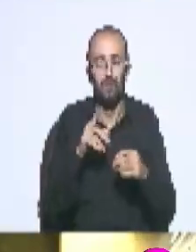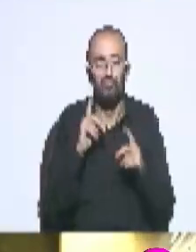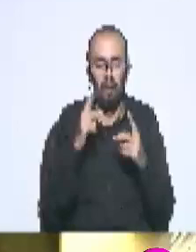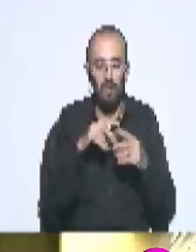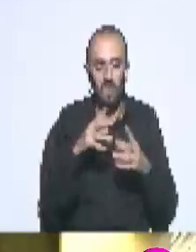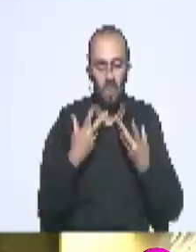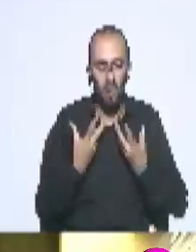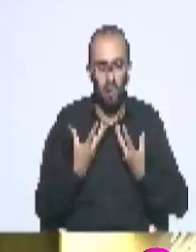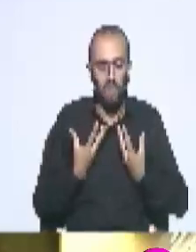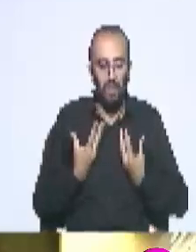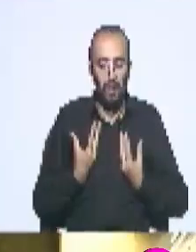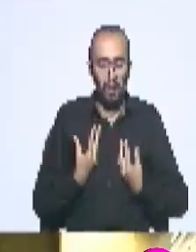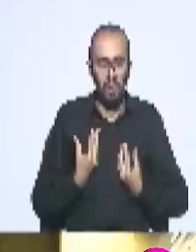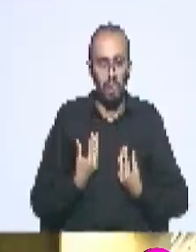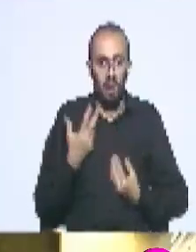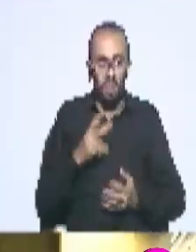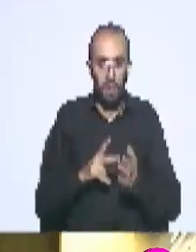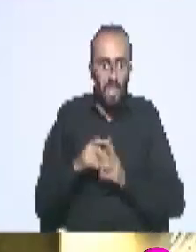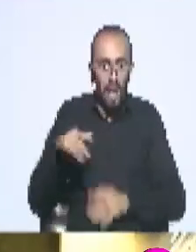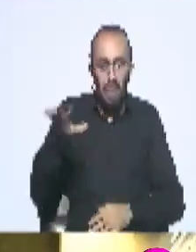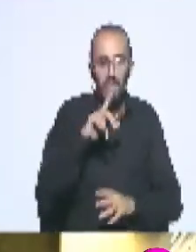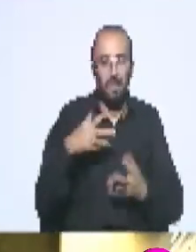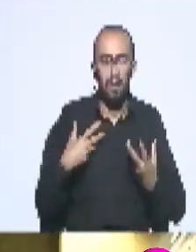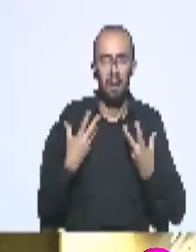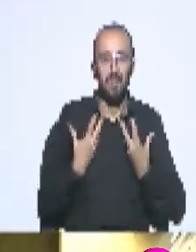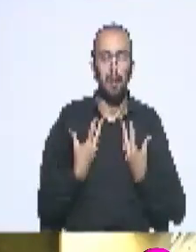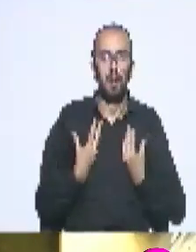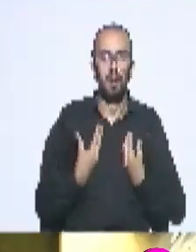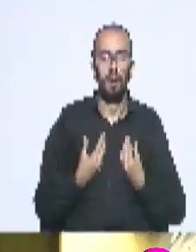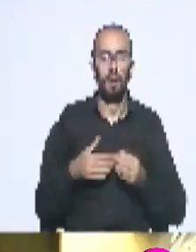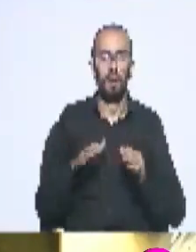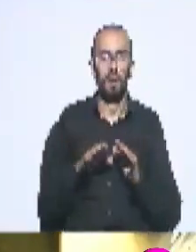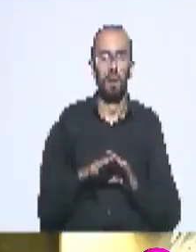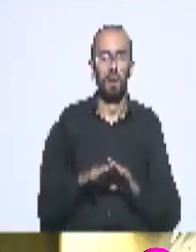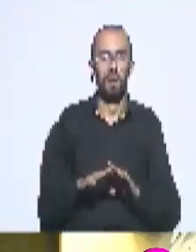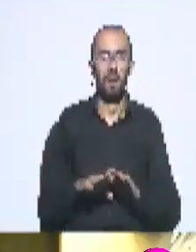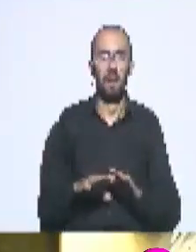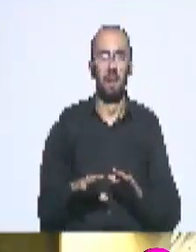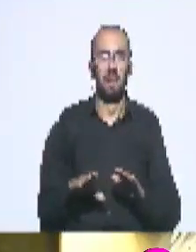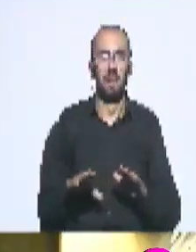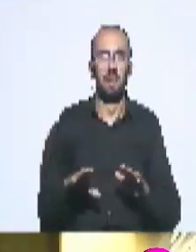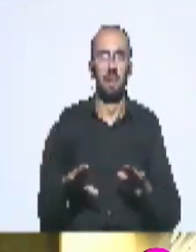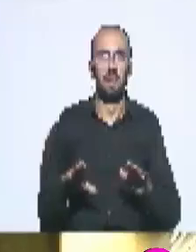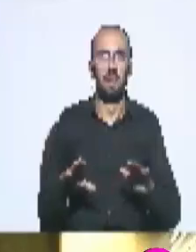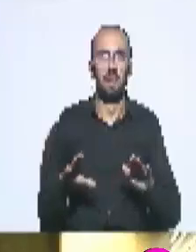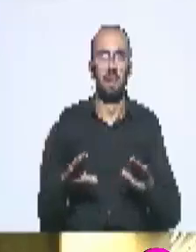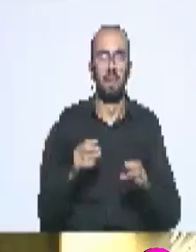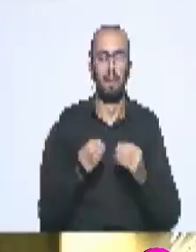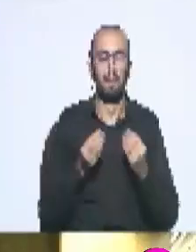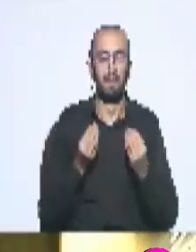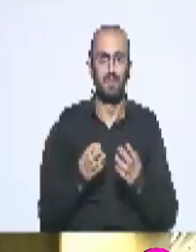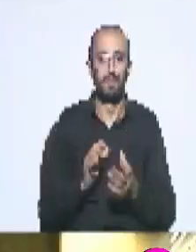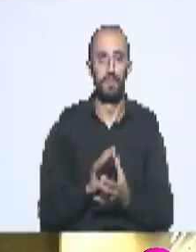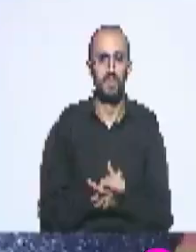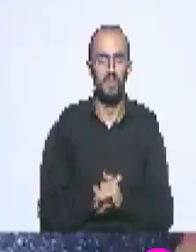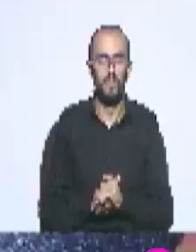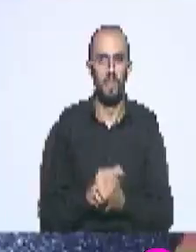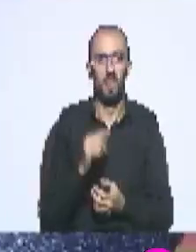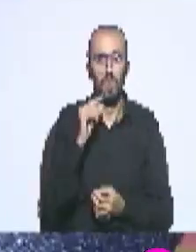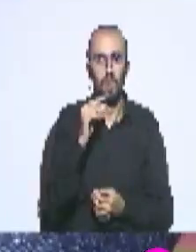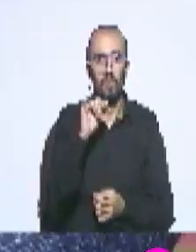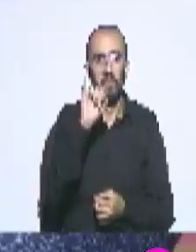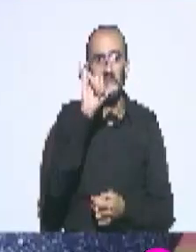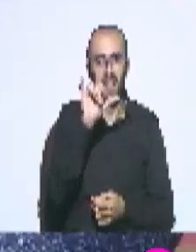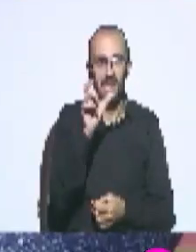قبل ما نطلع قبل ما ما نظهر للناس بره ان احنا هاديين نبان من جوانا ان احنا هاديين يا دكتور دكتور مينا